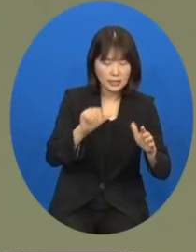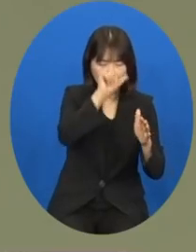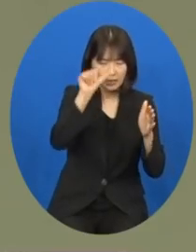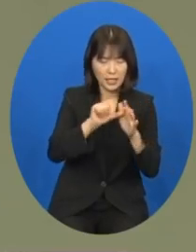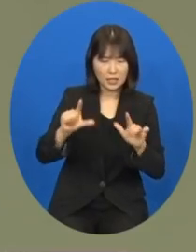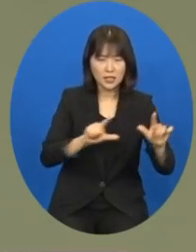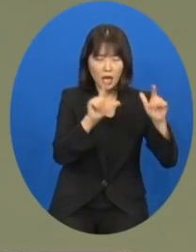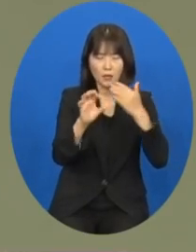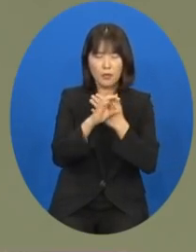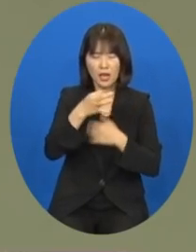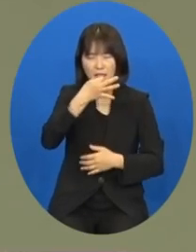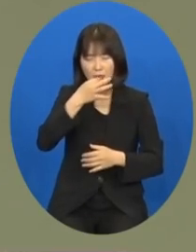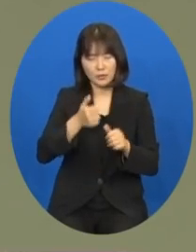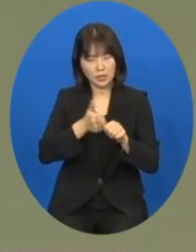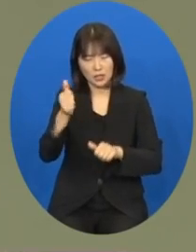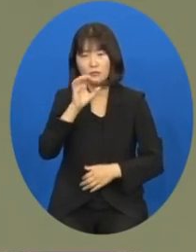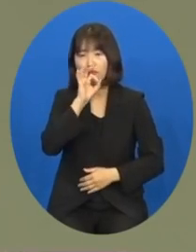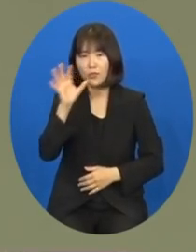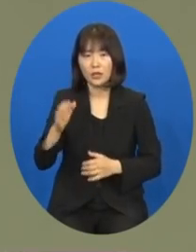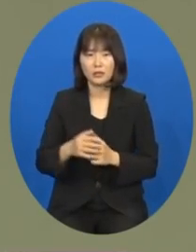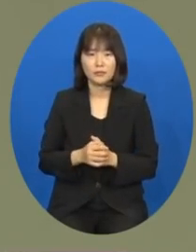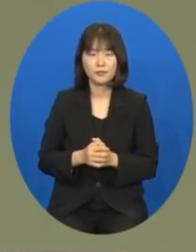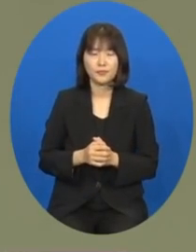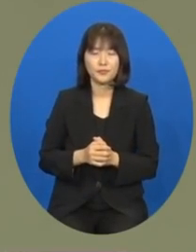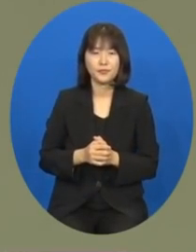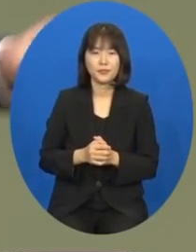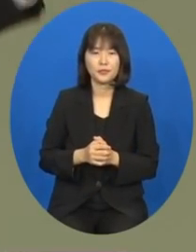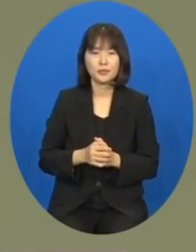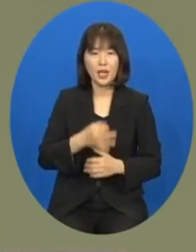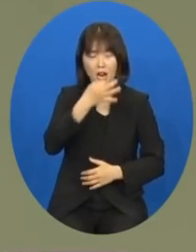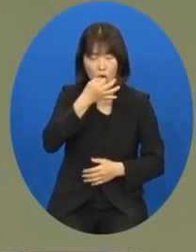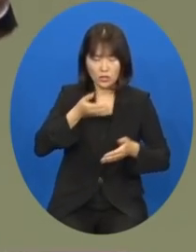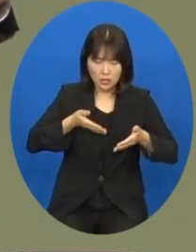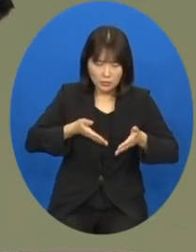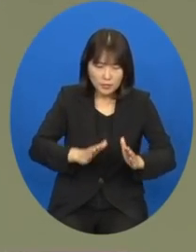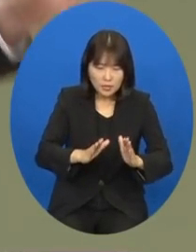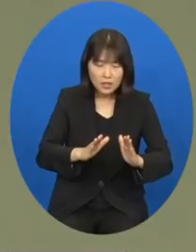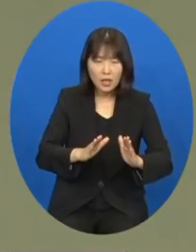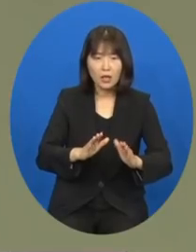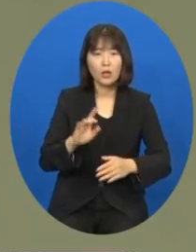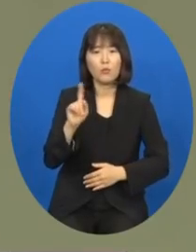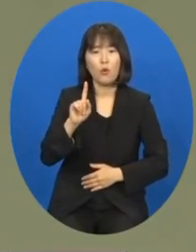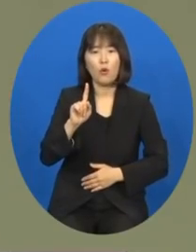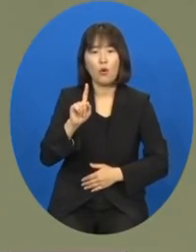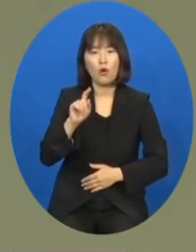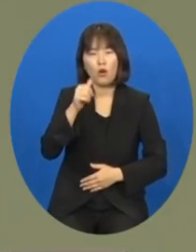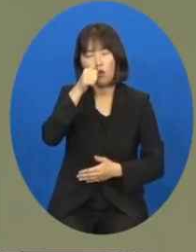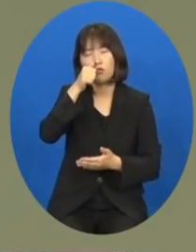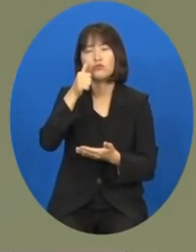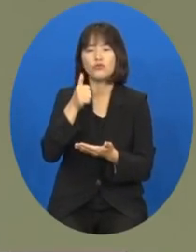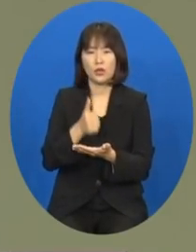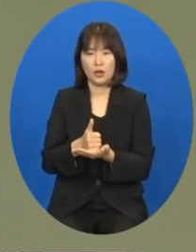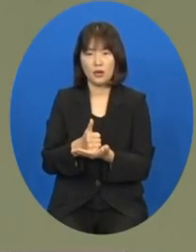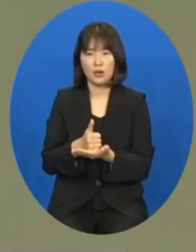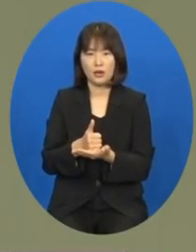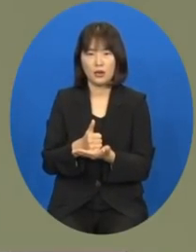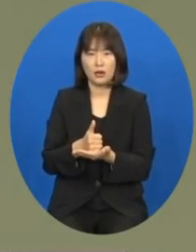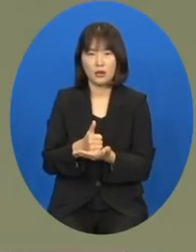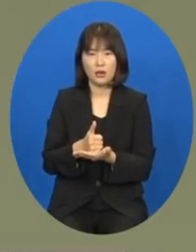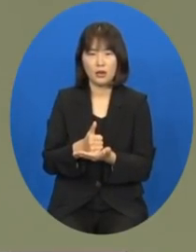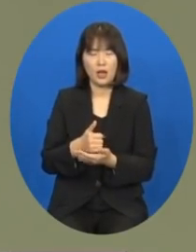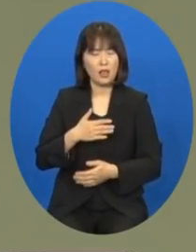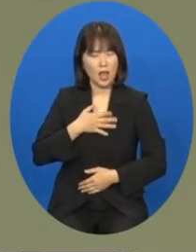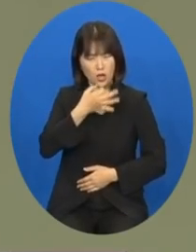야고보서 1장 15절에 욕심이 잉태한 즉 여러분 욕실 없는 분께 습니다 는 아무런 욕심이 없어 조금의